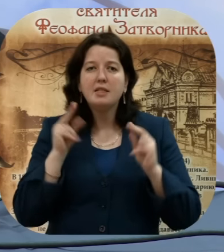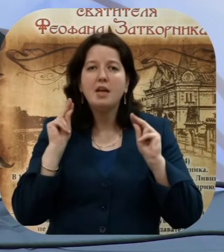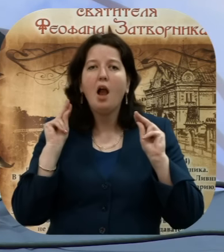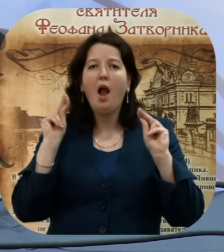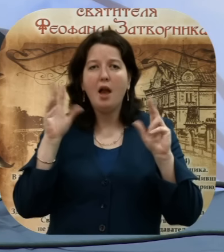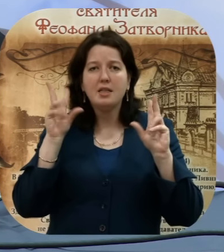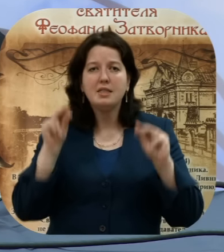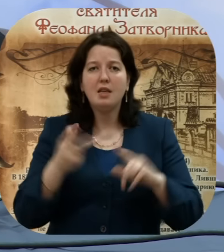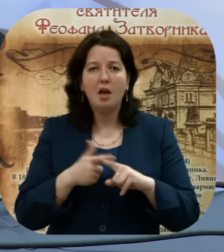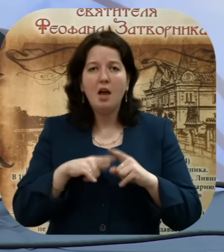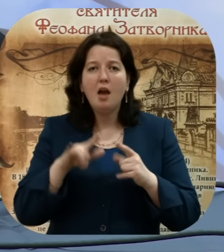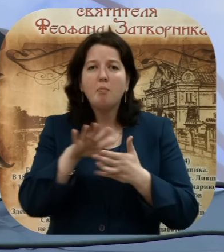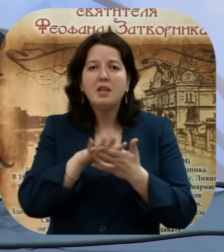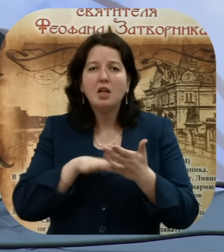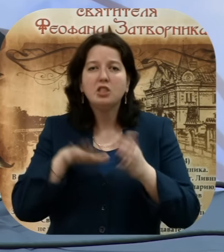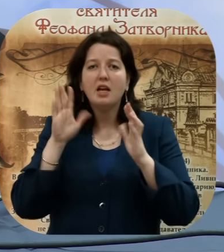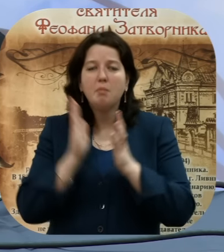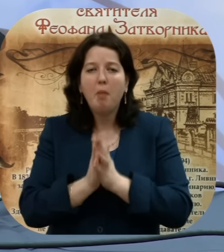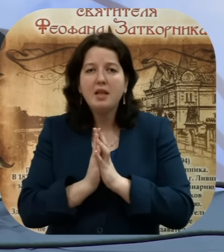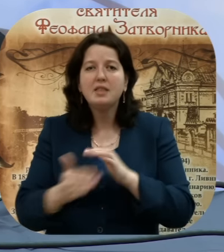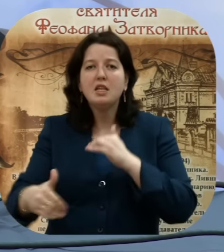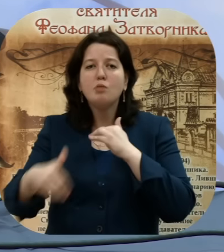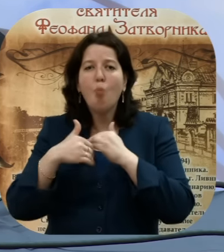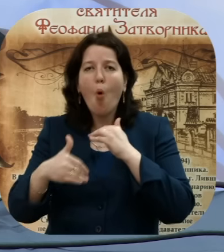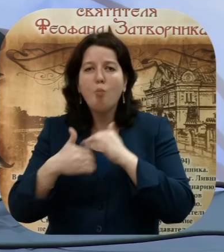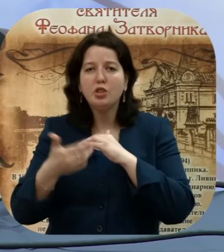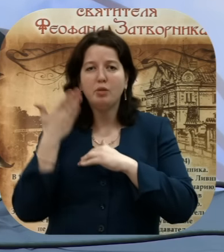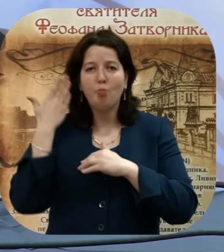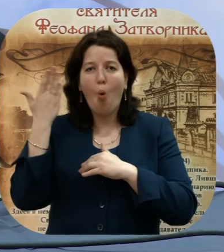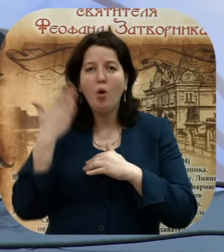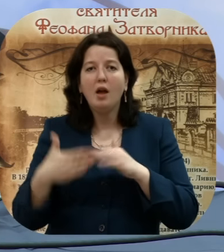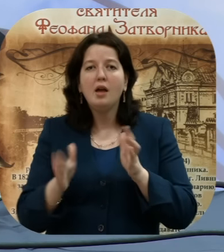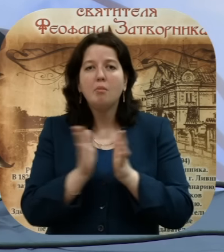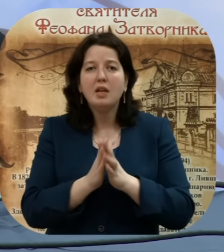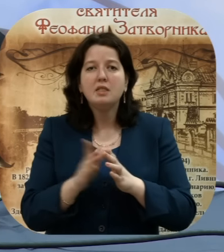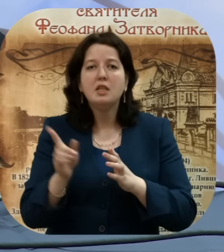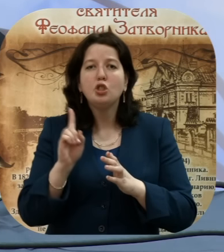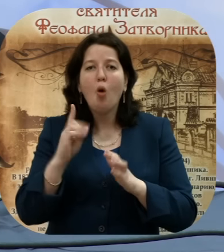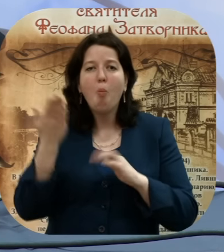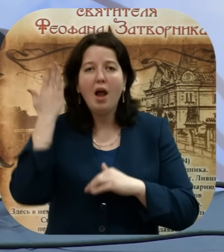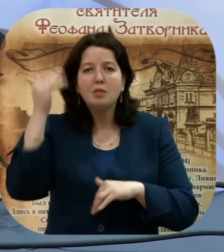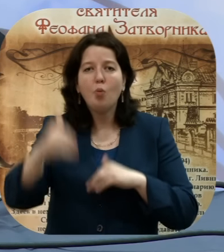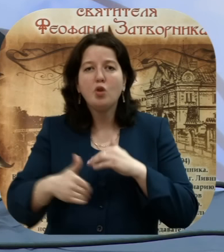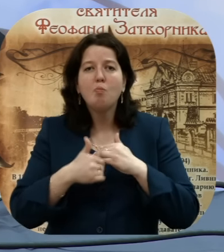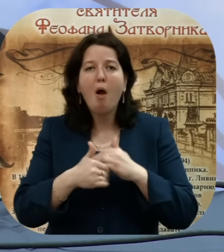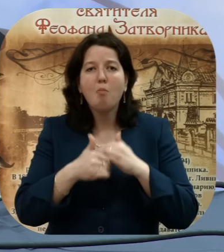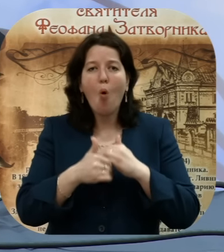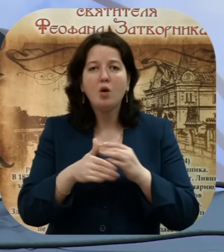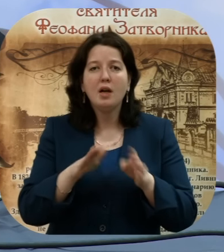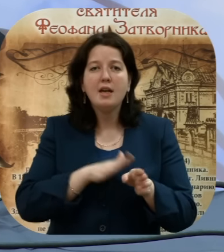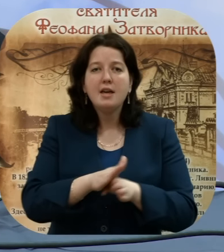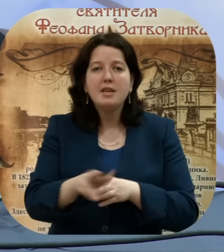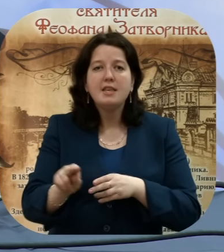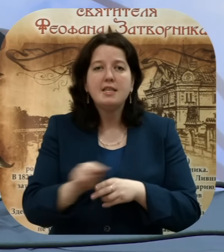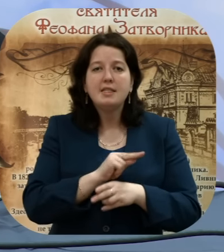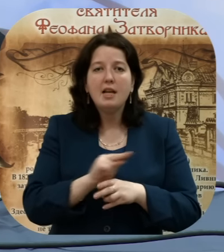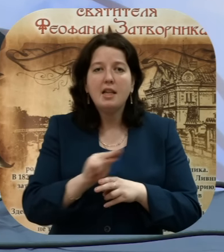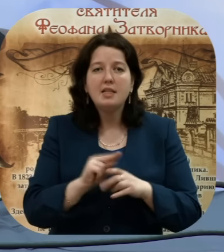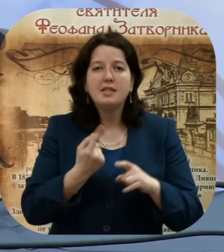да, продолжать просить у Него, просить помощи Его, просить, чтобы Господь помог исцелиться мне от